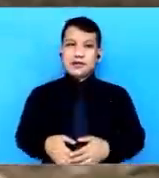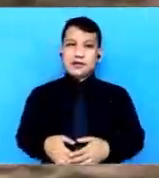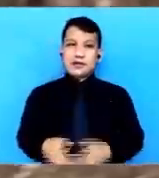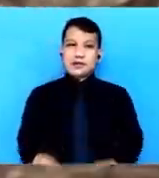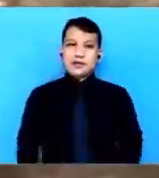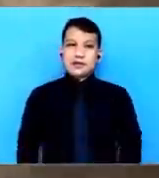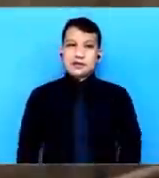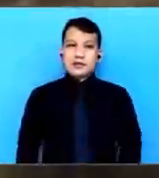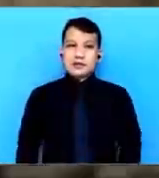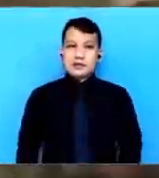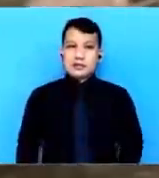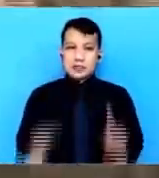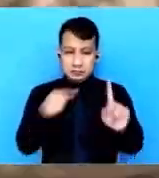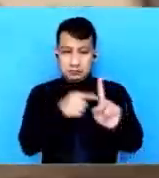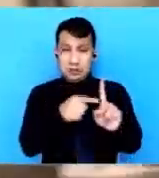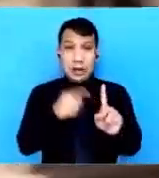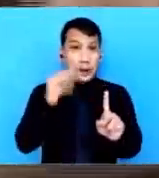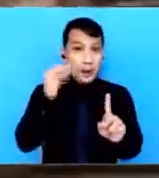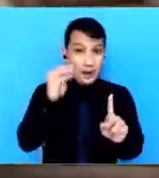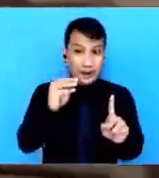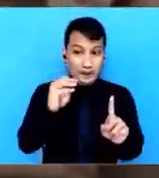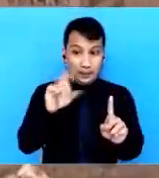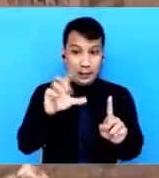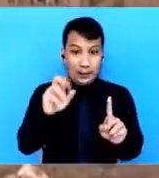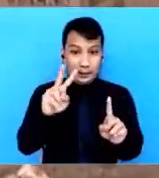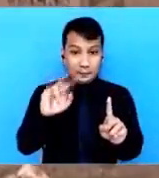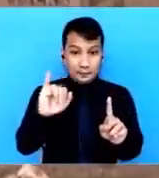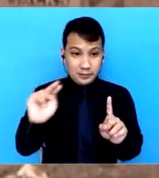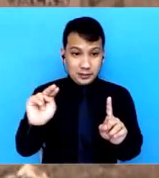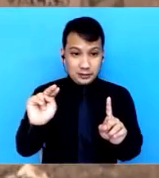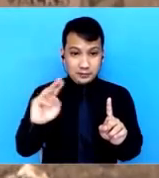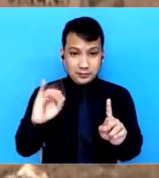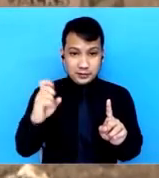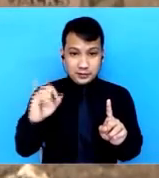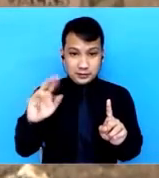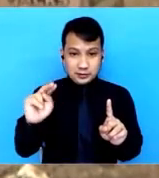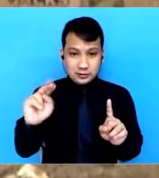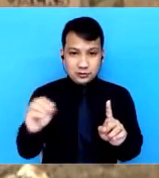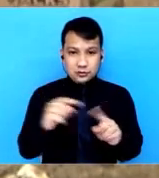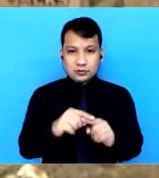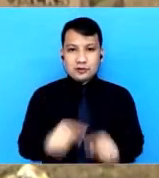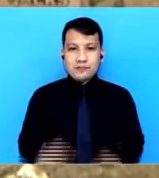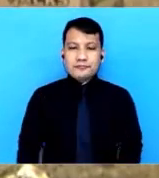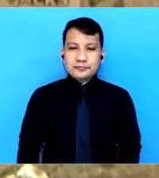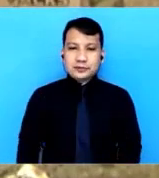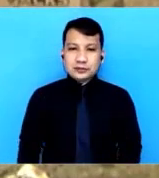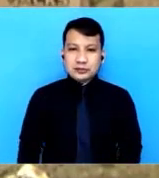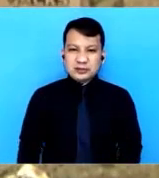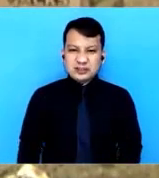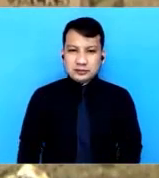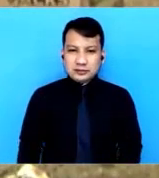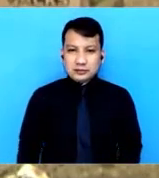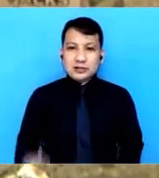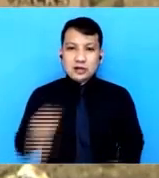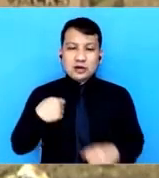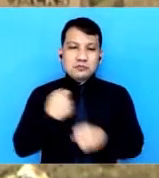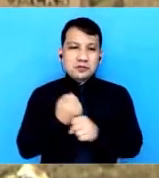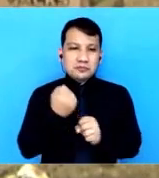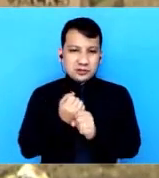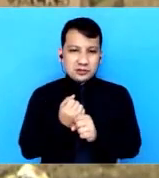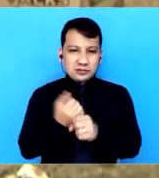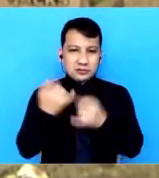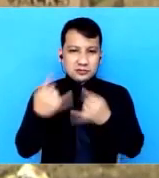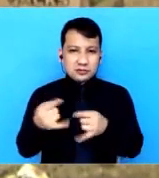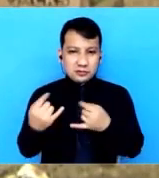meet Melvin Magsino. Kumusta ako si Melvin? Gumagawa po akong laruan. 20